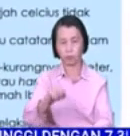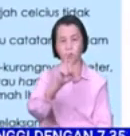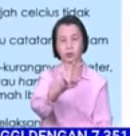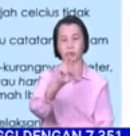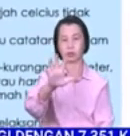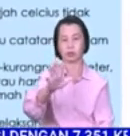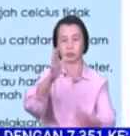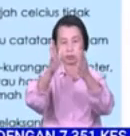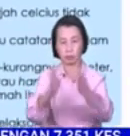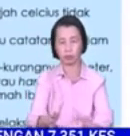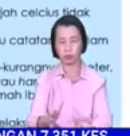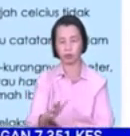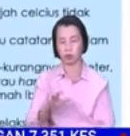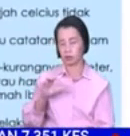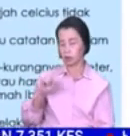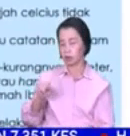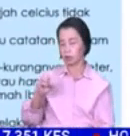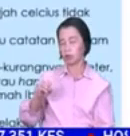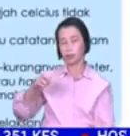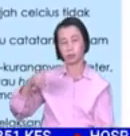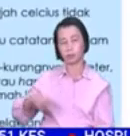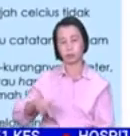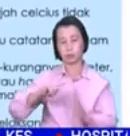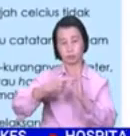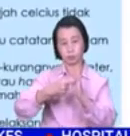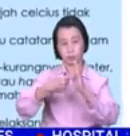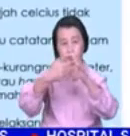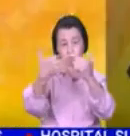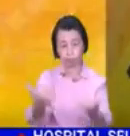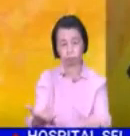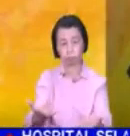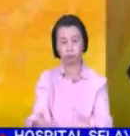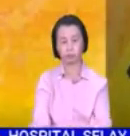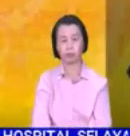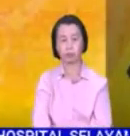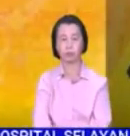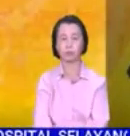25 orang. SOP ini berkuat kuasa hari ini.